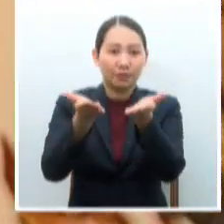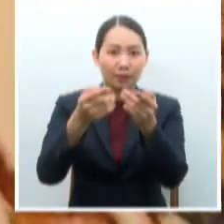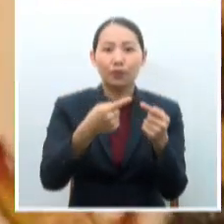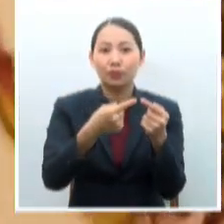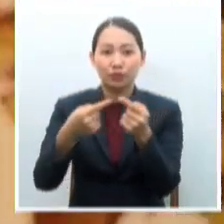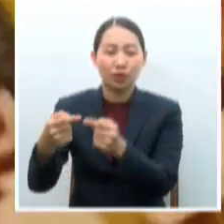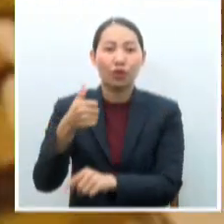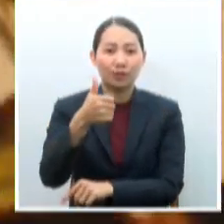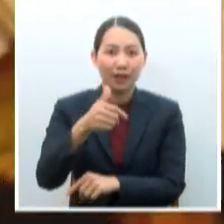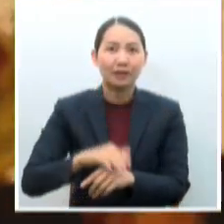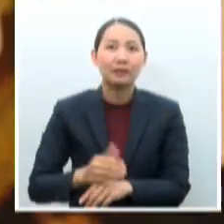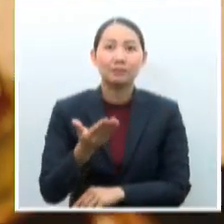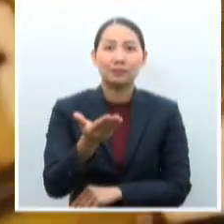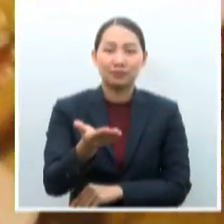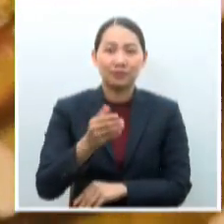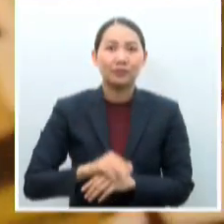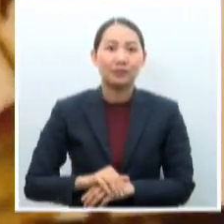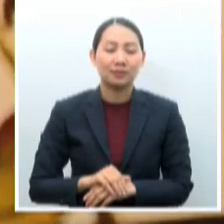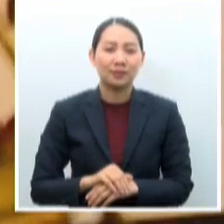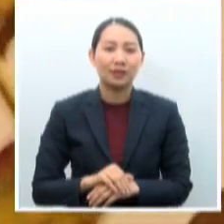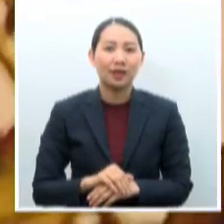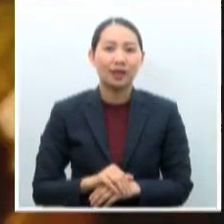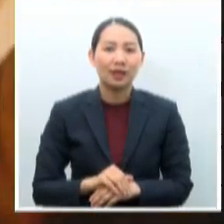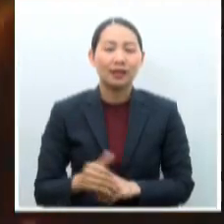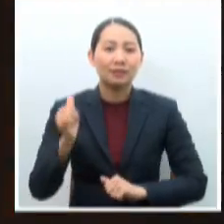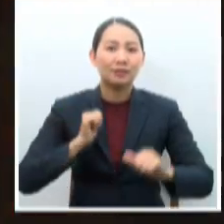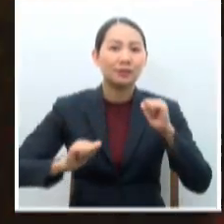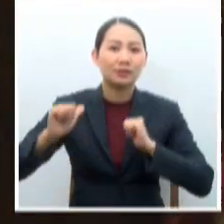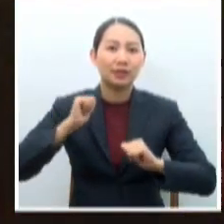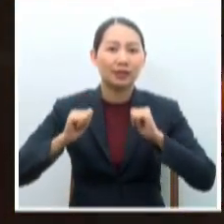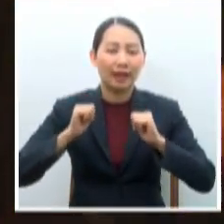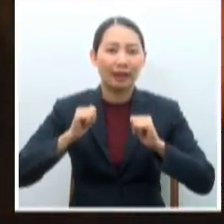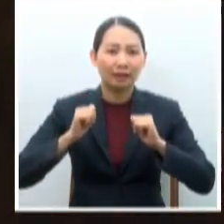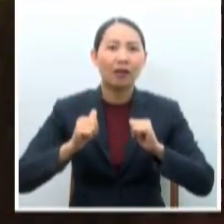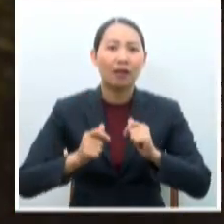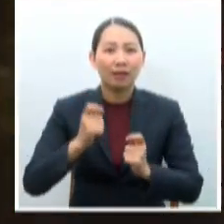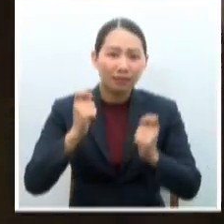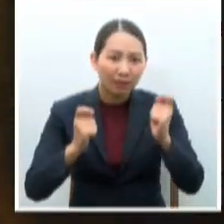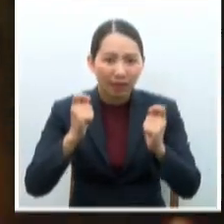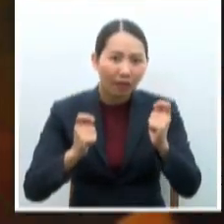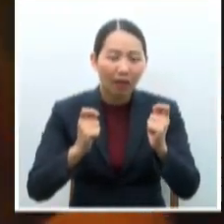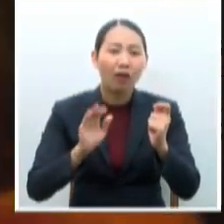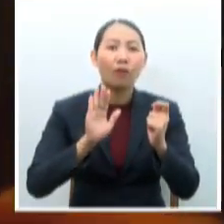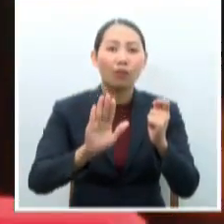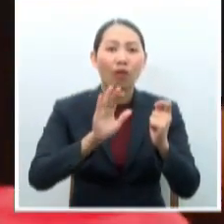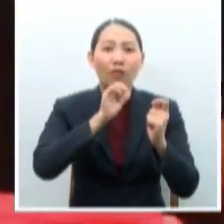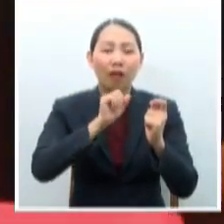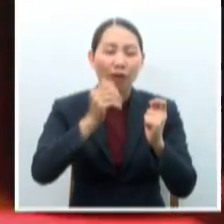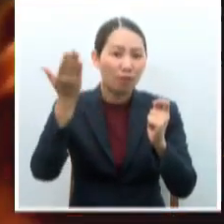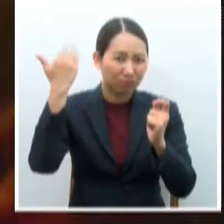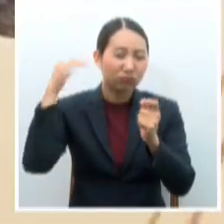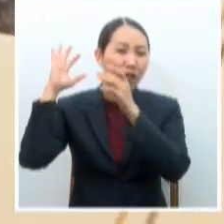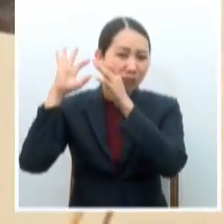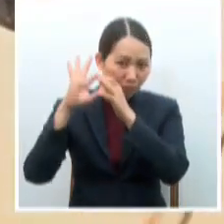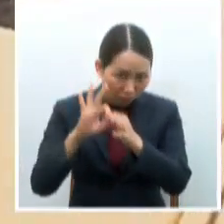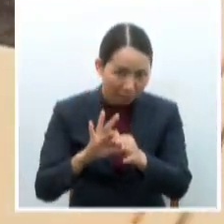จากโรงเรียนดงบังพิสัยนวการนุสรณ์และกลุ่มเยาวชนคณะเพชรอีสานสืบสานตำนานหนังประโมไทยผ่